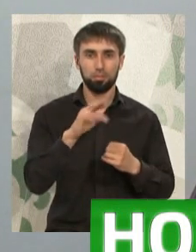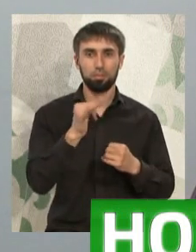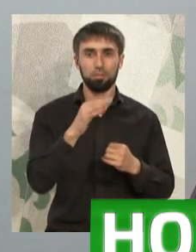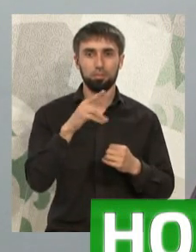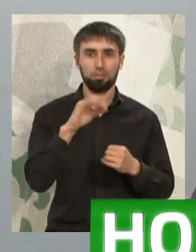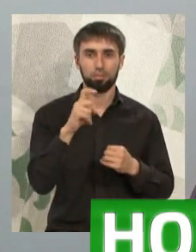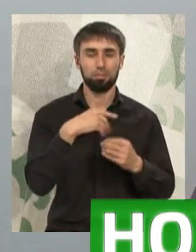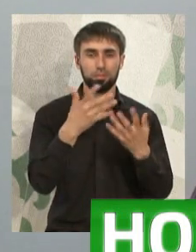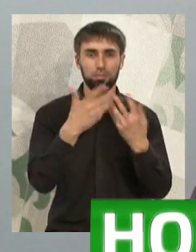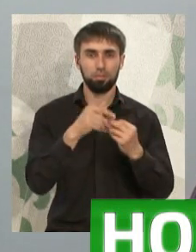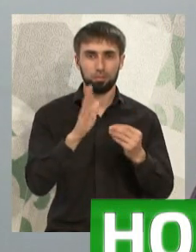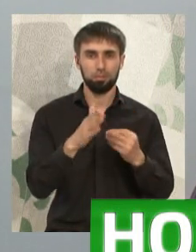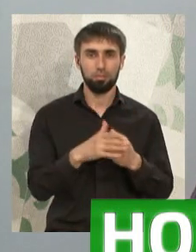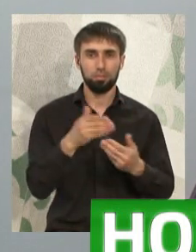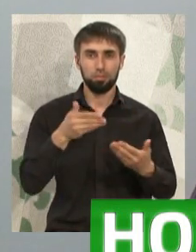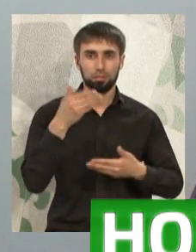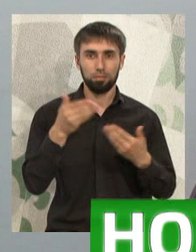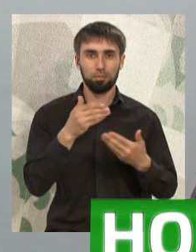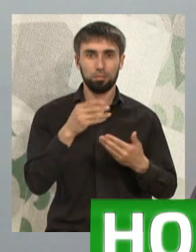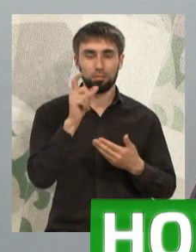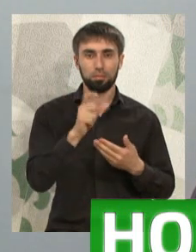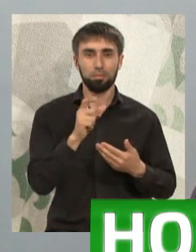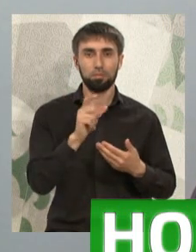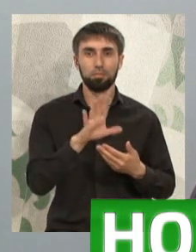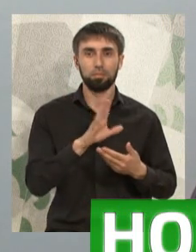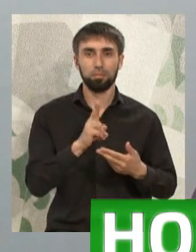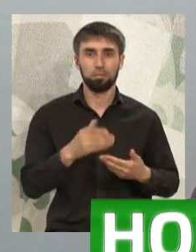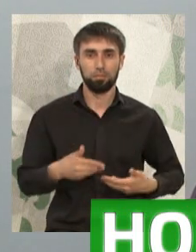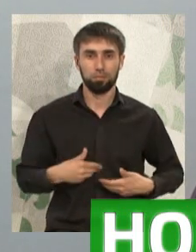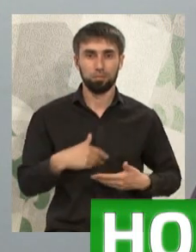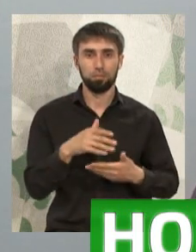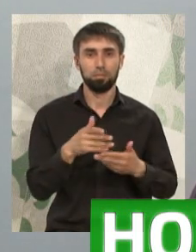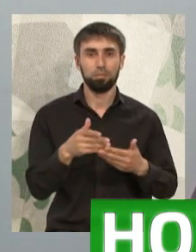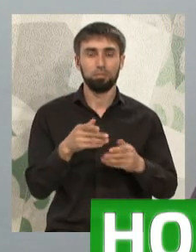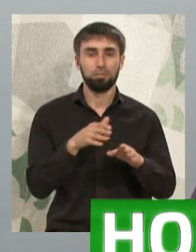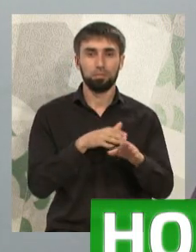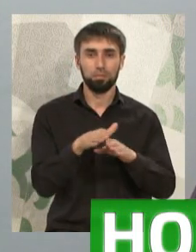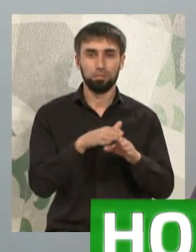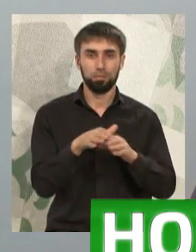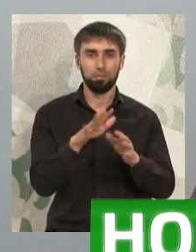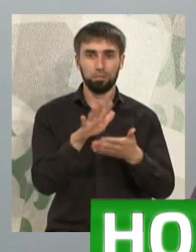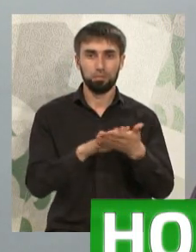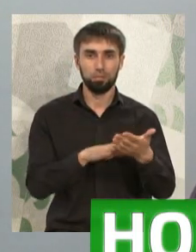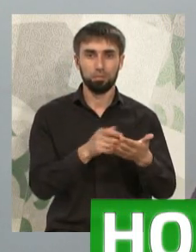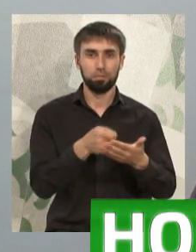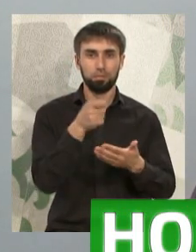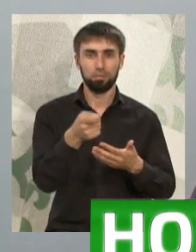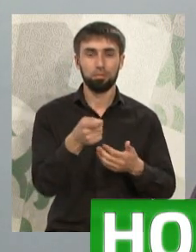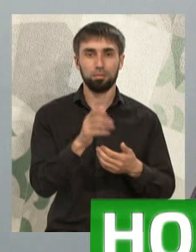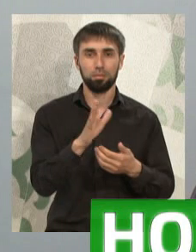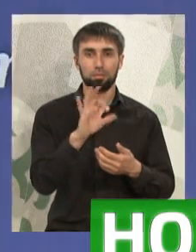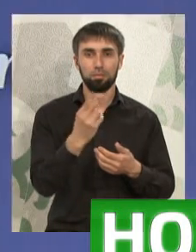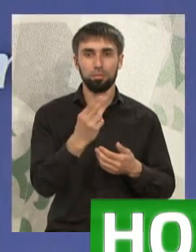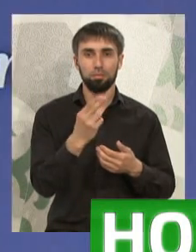делаем автоматически. Опять же, повторяюсь, от граждан только форма, только заполненное заявление. Правильно заполненное заявление подать в отдел